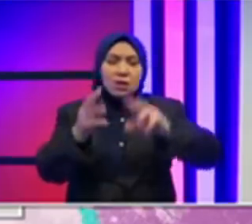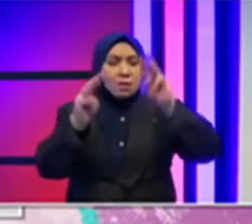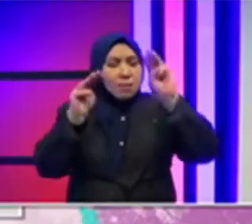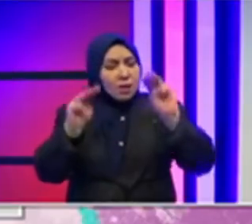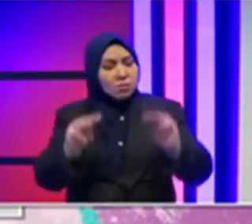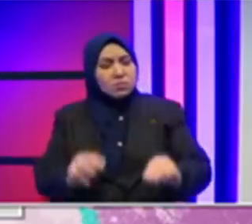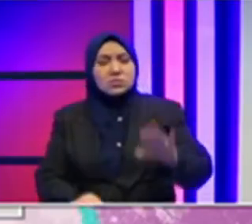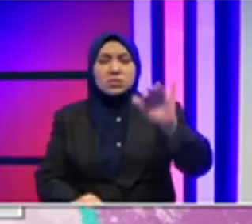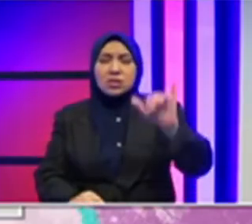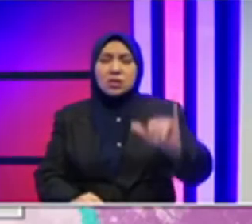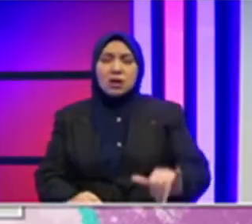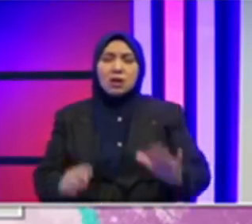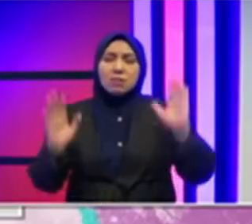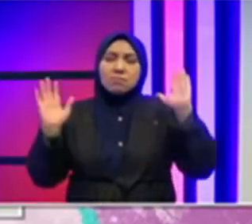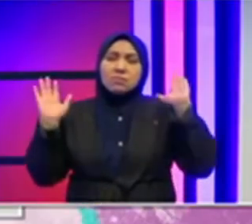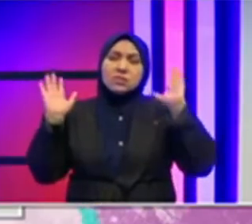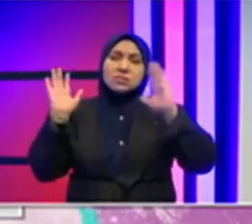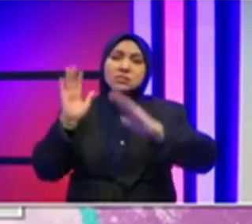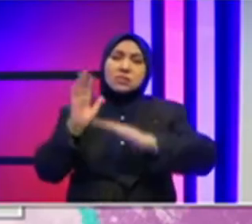الناس من